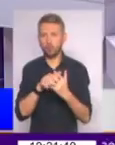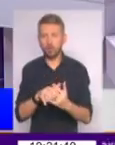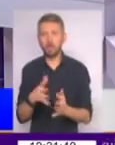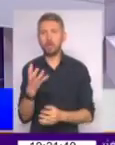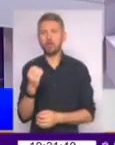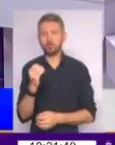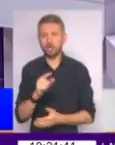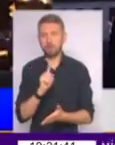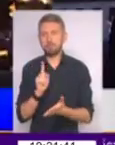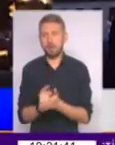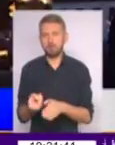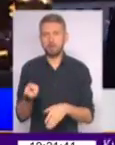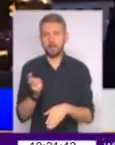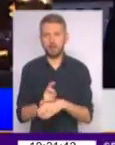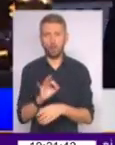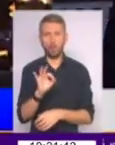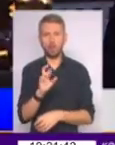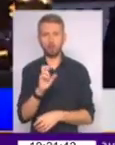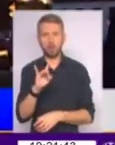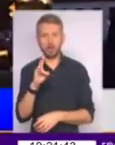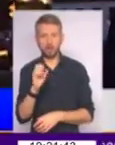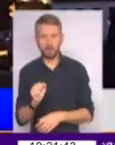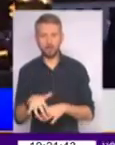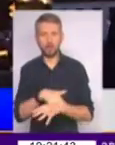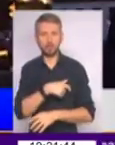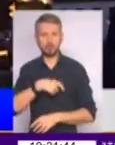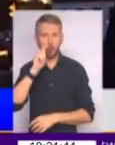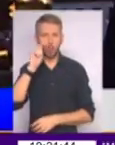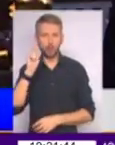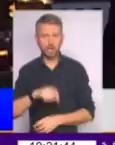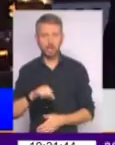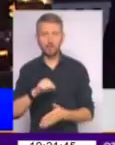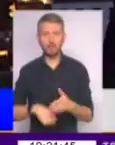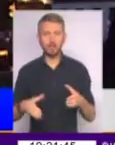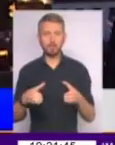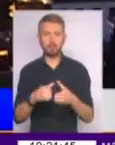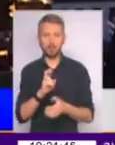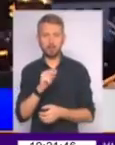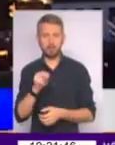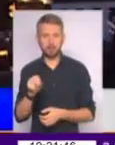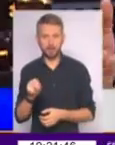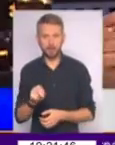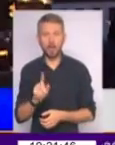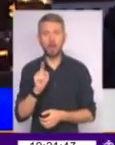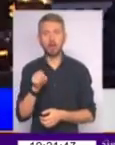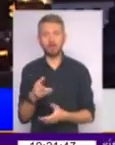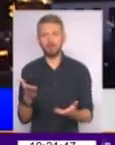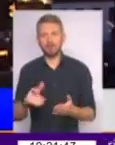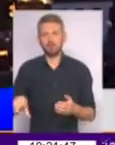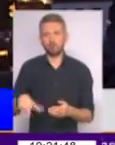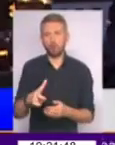ще має долучитися Олег Барна, теж народний депутат України від партії «Блок Петра Порошенка». Але він десь у